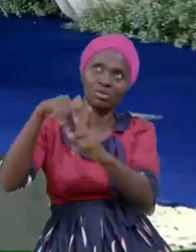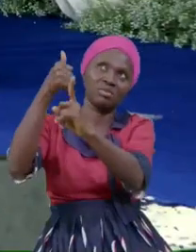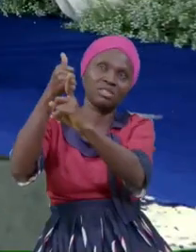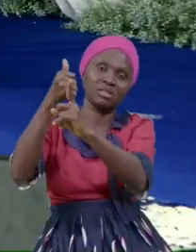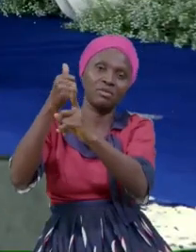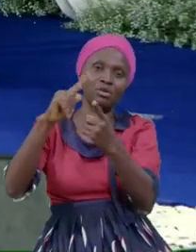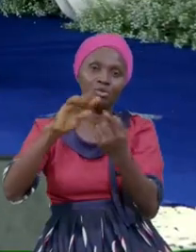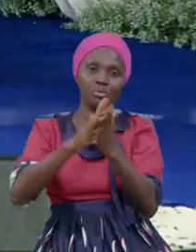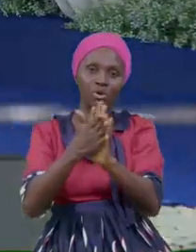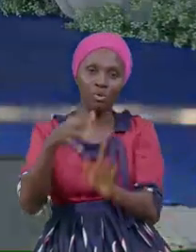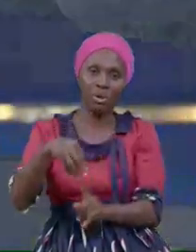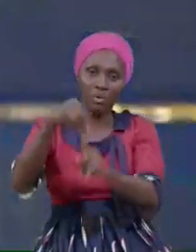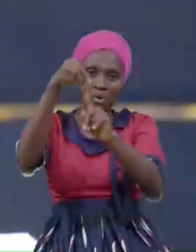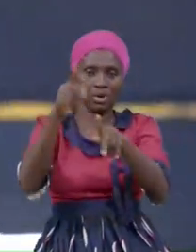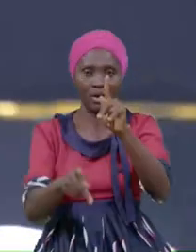un peuple particulier,